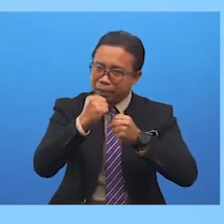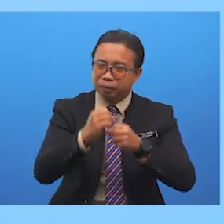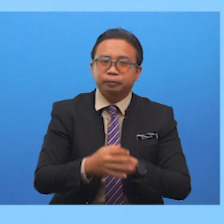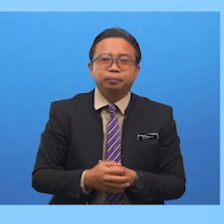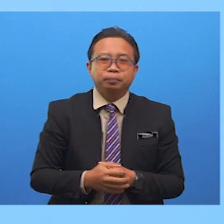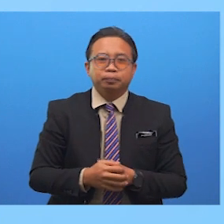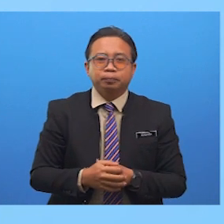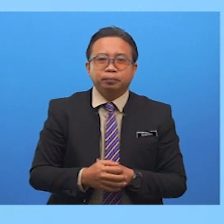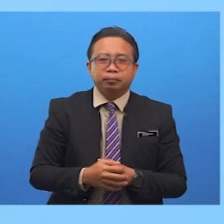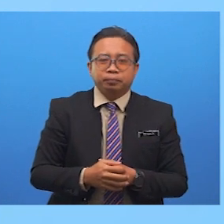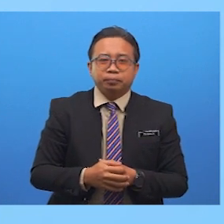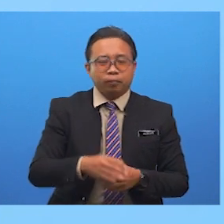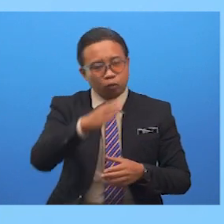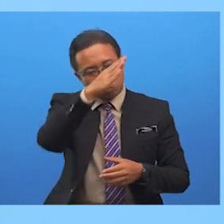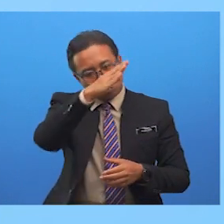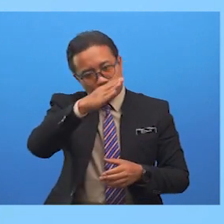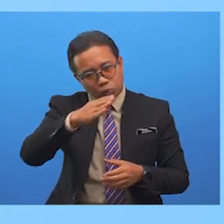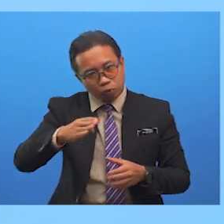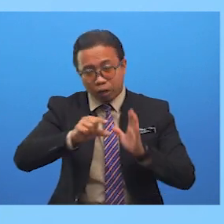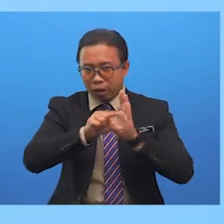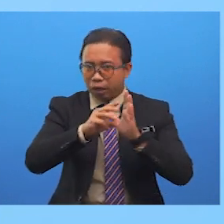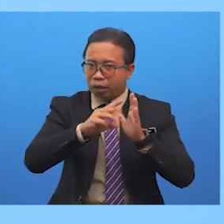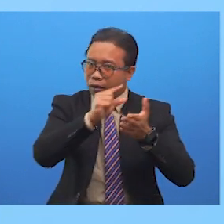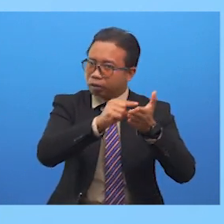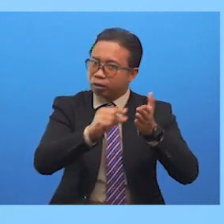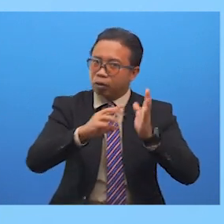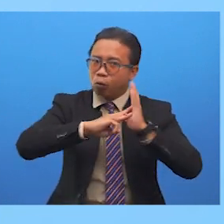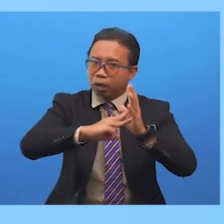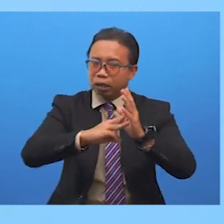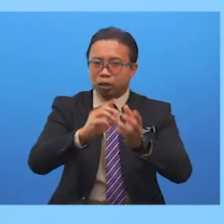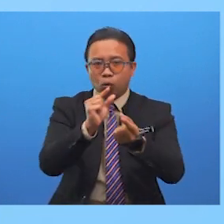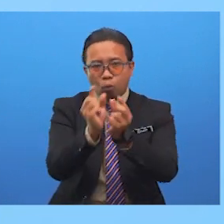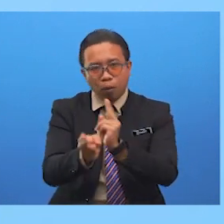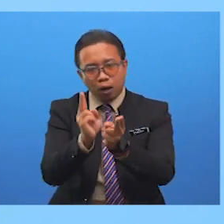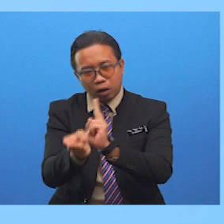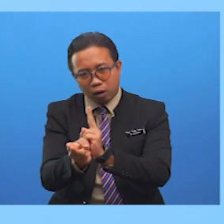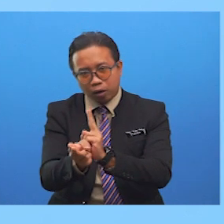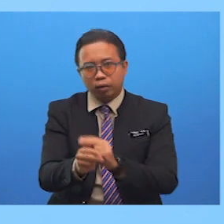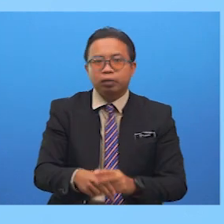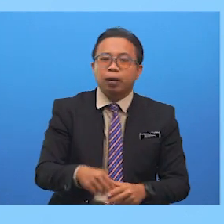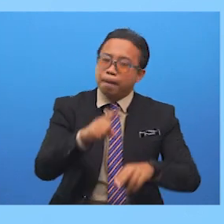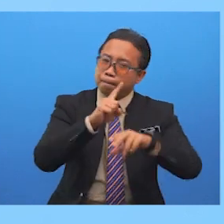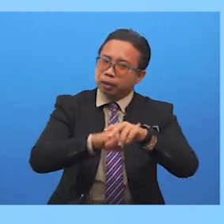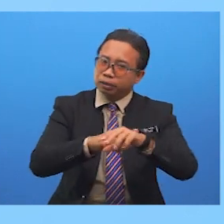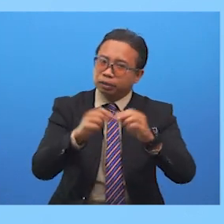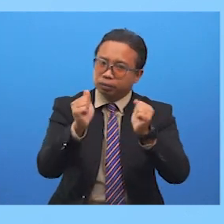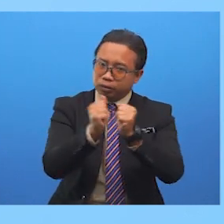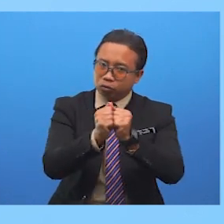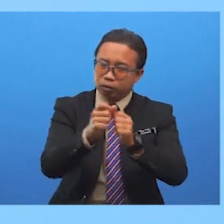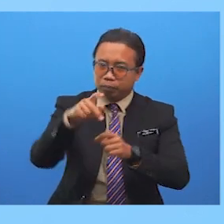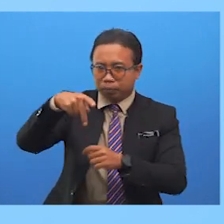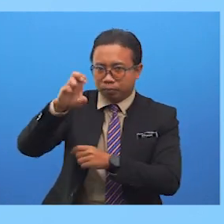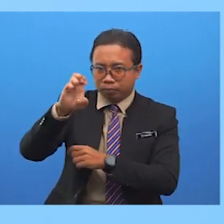diambil kejurun and graft mewakili kadar perubahan laju terhadap masa yaitu